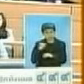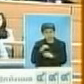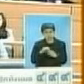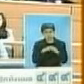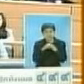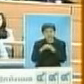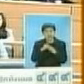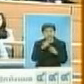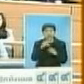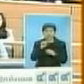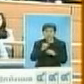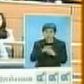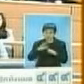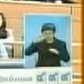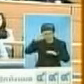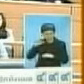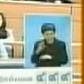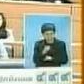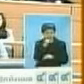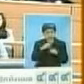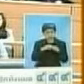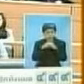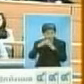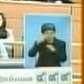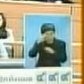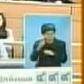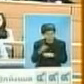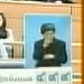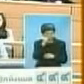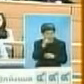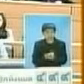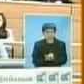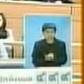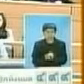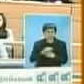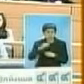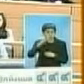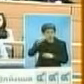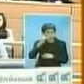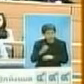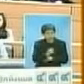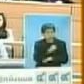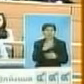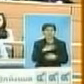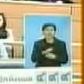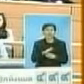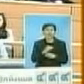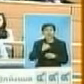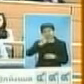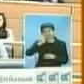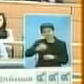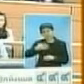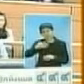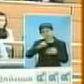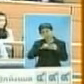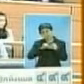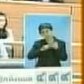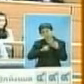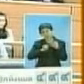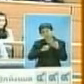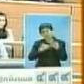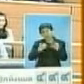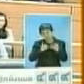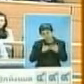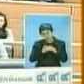เพราะว่าต่างฝ่ายต่างไม่ยอมรับอีกฝ่ายทีนี้ผมคิดว่านักการเมืองเก่าเนี่ยเขาจะนิ่งเวลาเพูดซึ่งเขาก็จะได้ลูกค้า